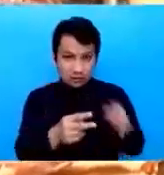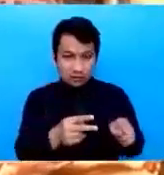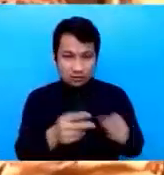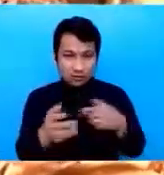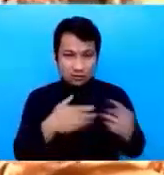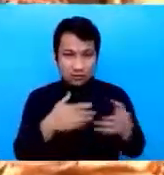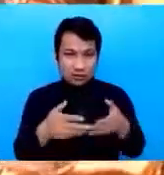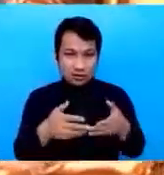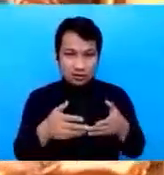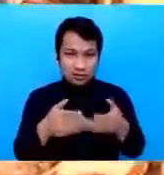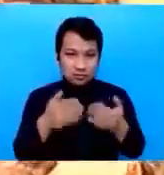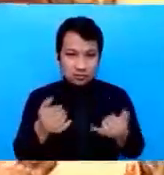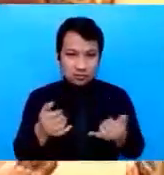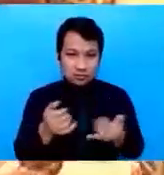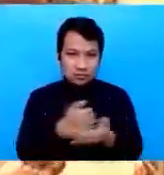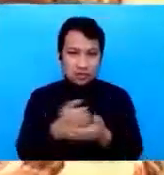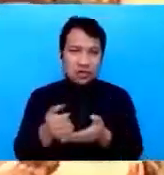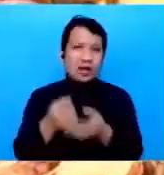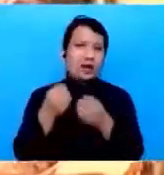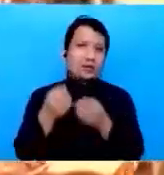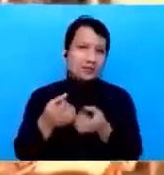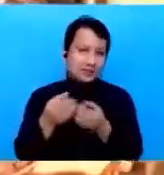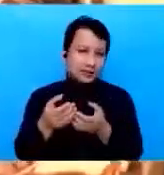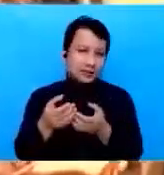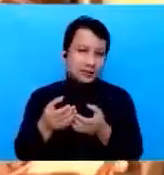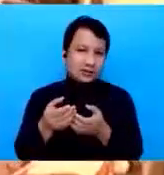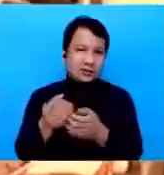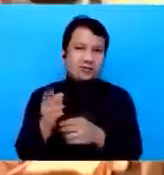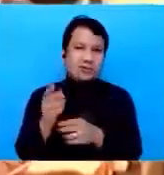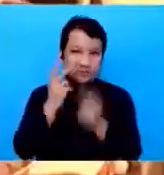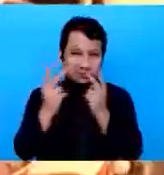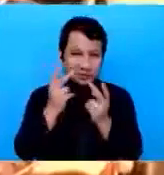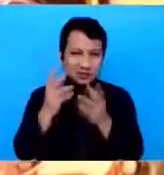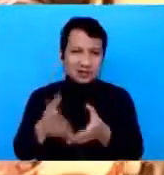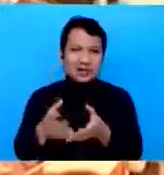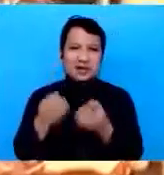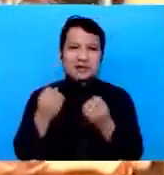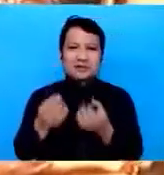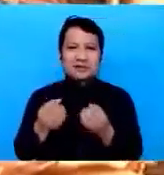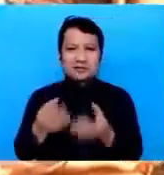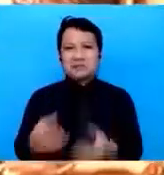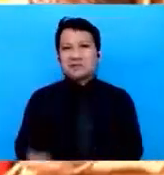weekday ngayon, napakaraming mga bisita.